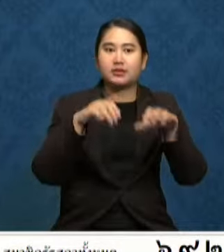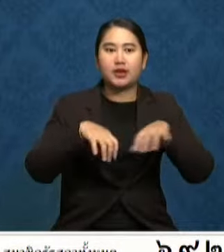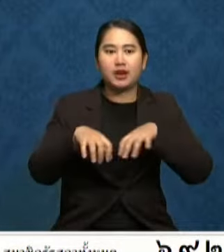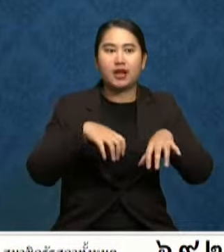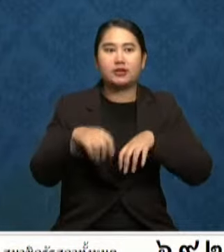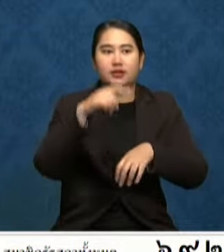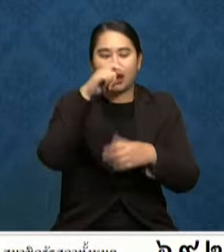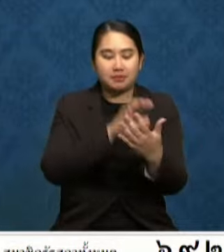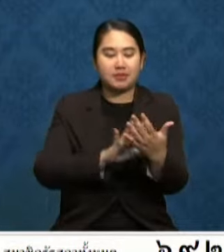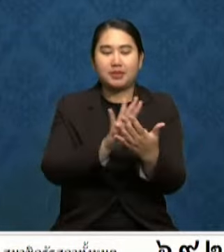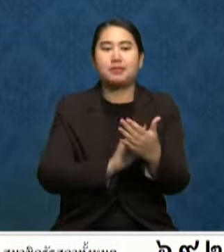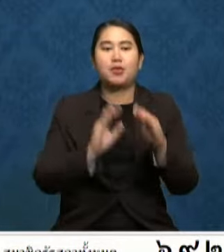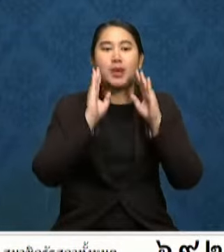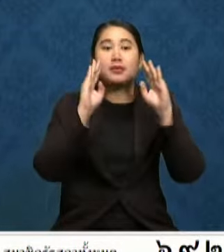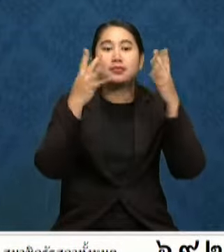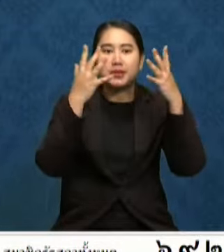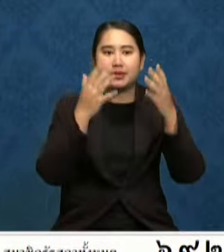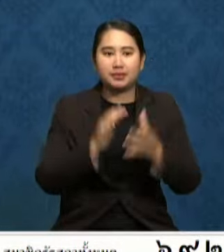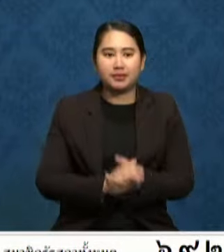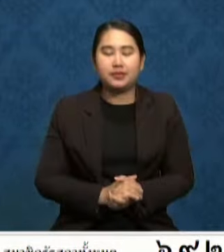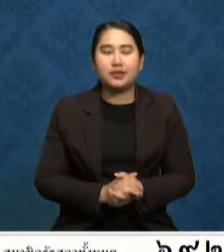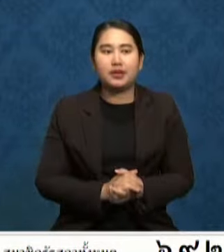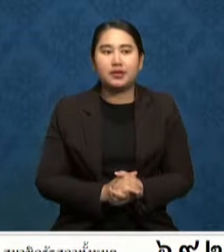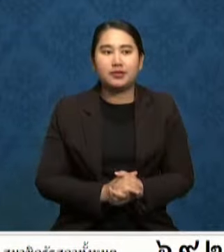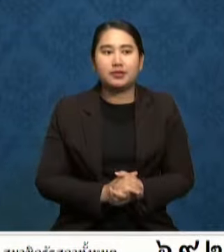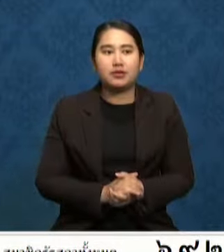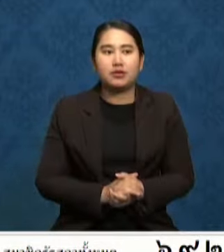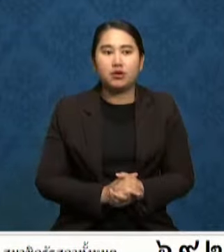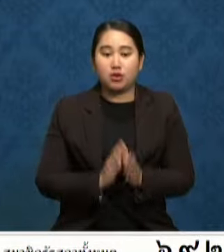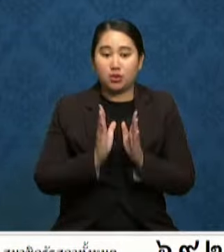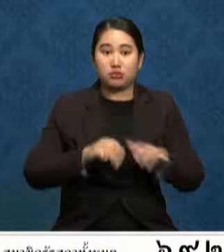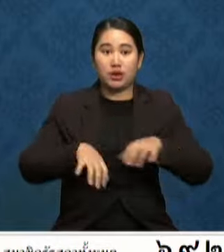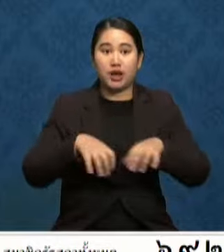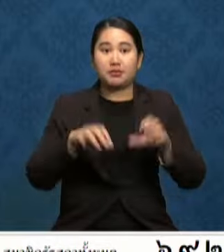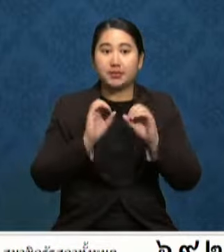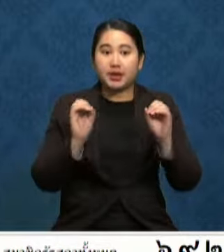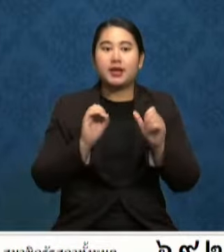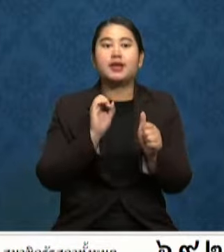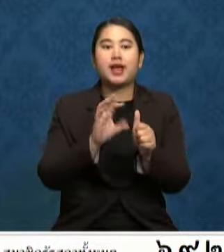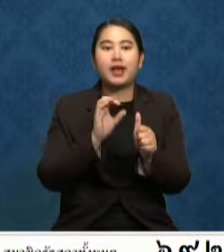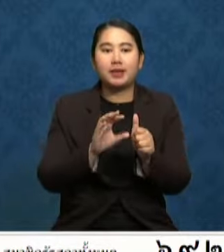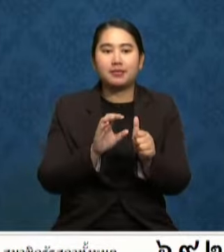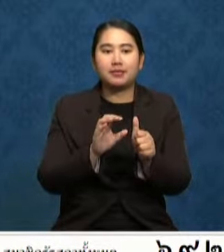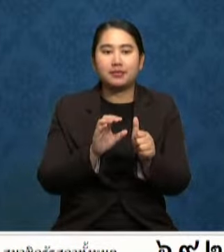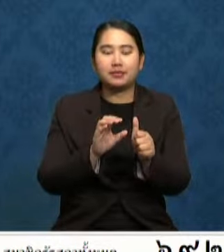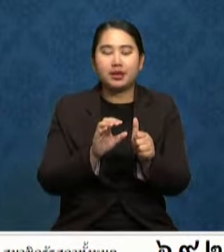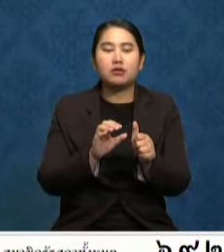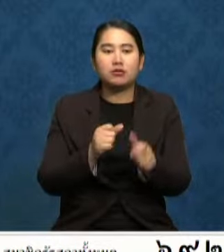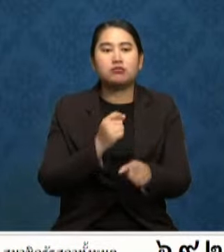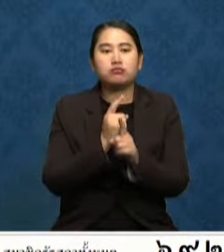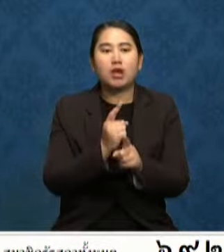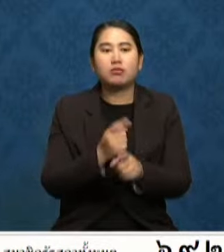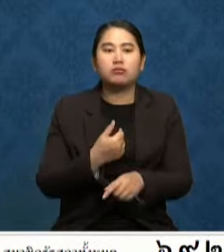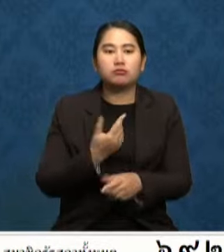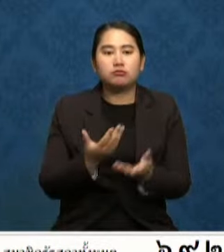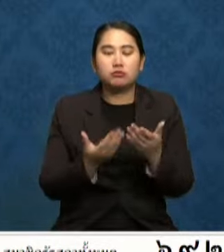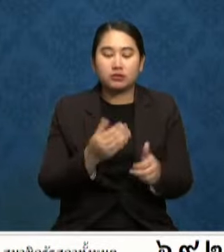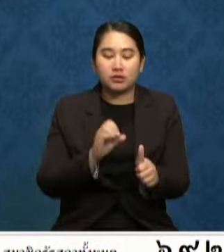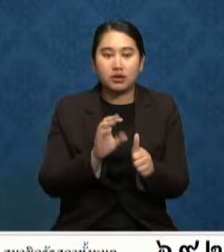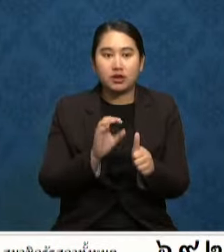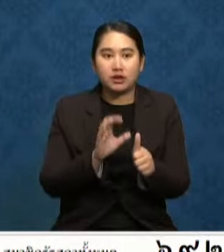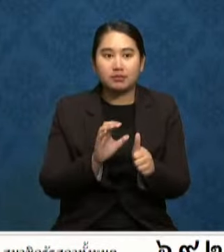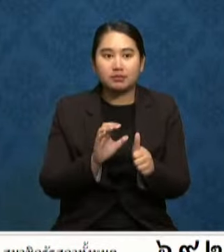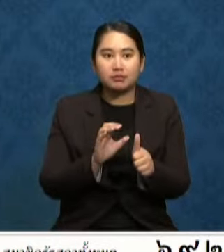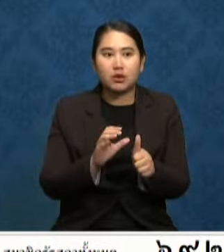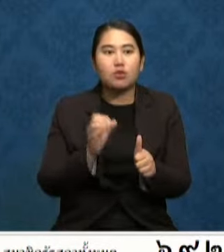บริหประเทศคนไมเคบริหประเทศเขาก็แนะนำตามความสื่อหอไม่แนะนำตาม